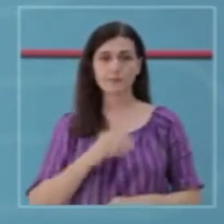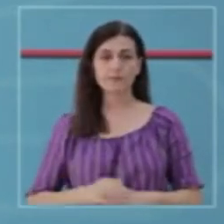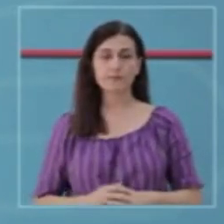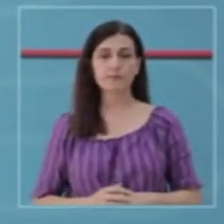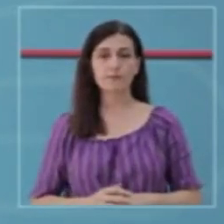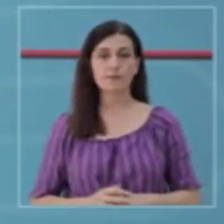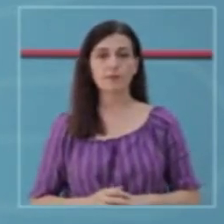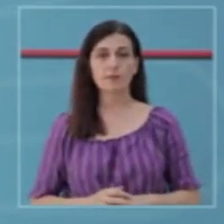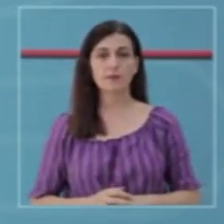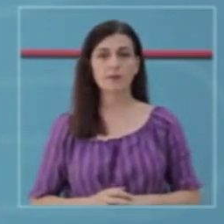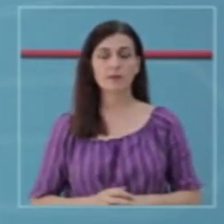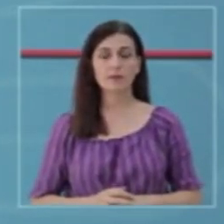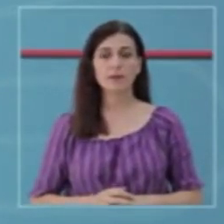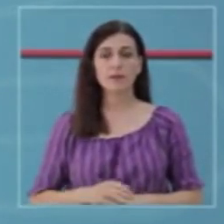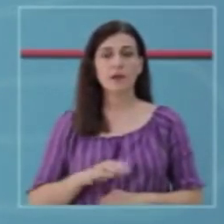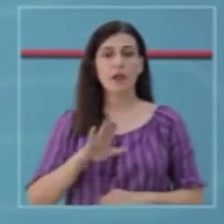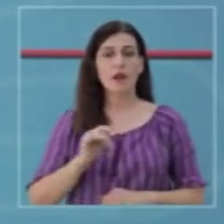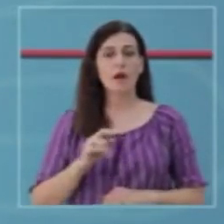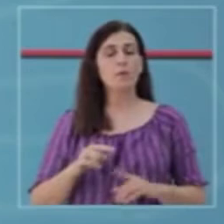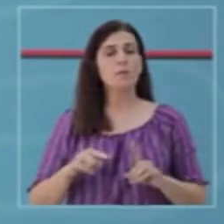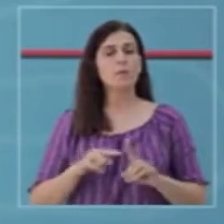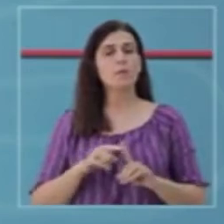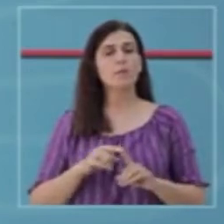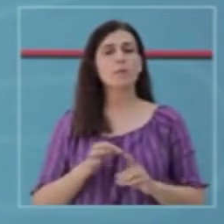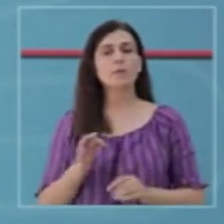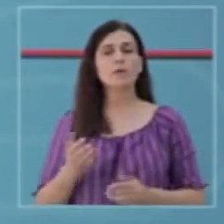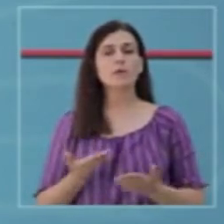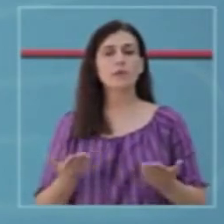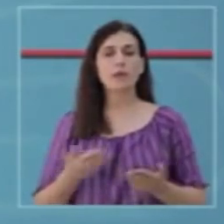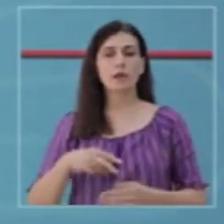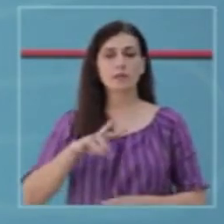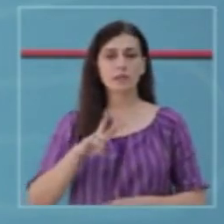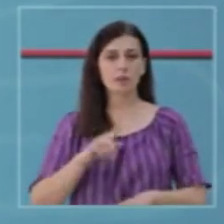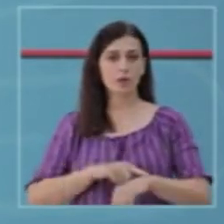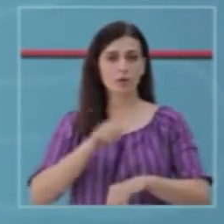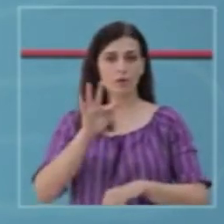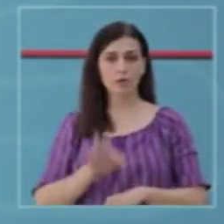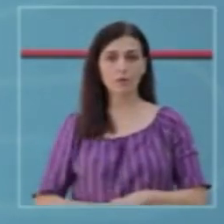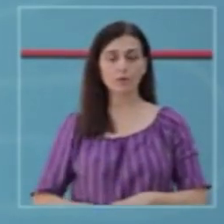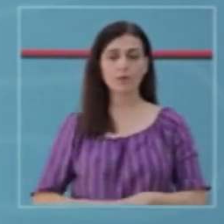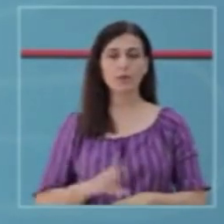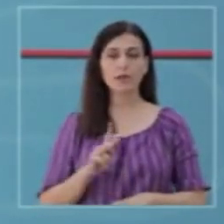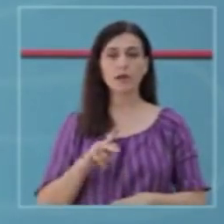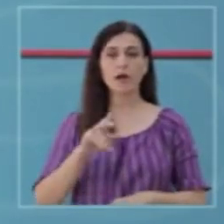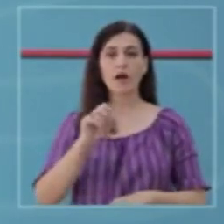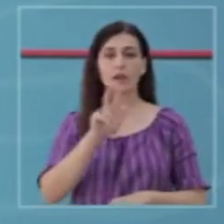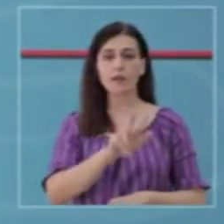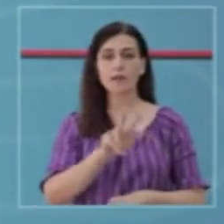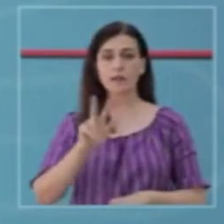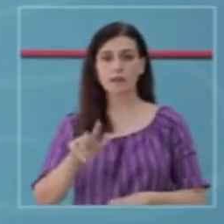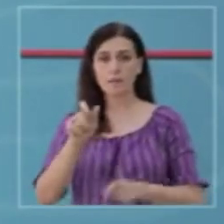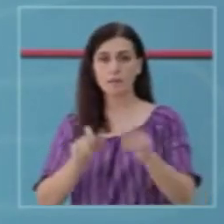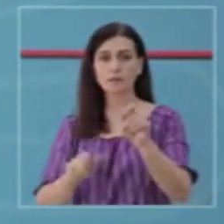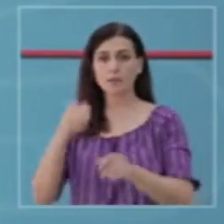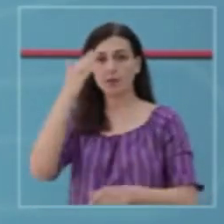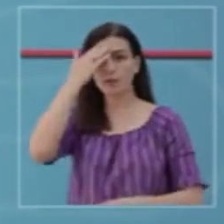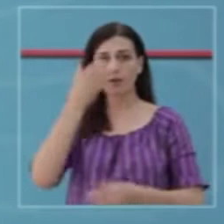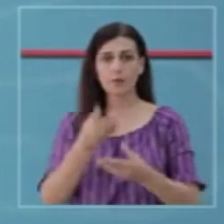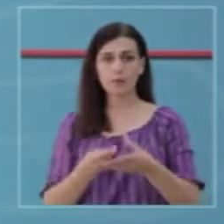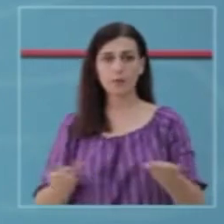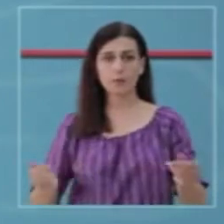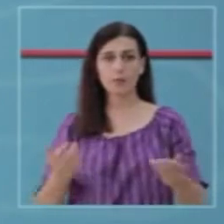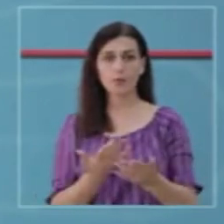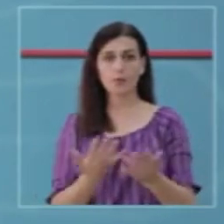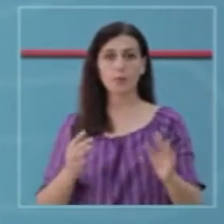intubuar. Lajmi i mirë është se në 24 orët e fundit, 33 qytetarë janë të shëruar, duke